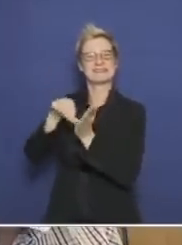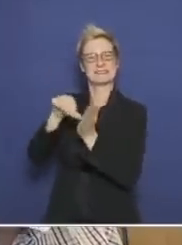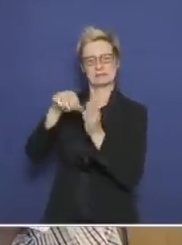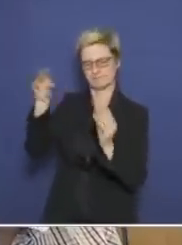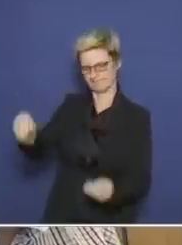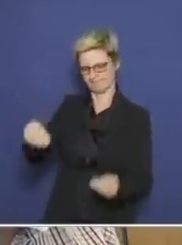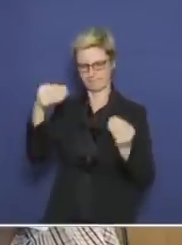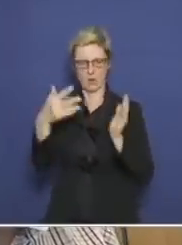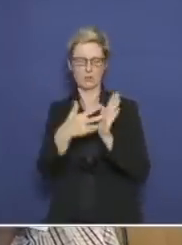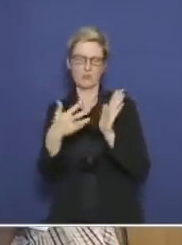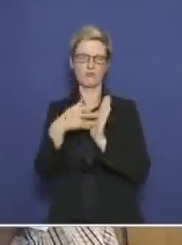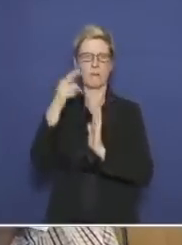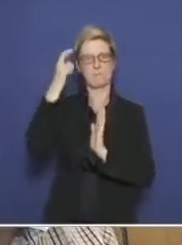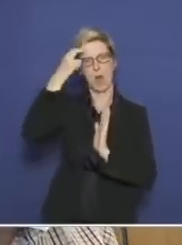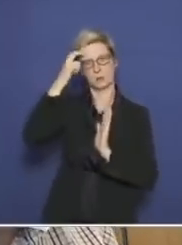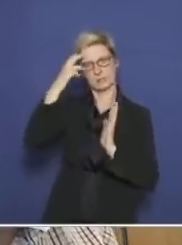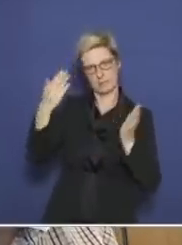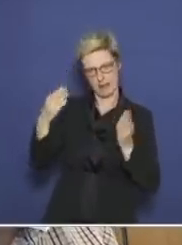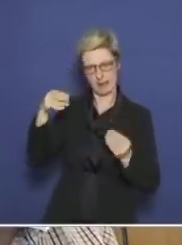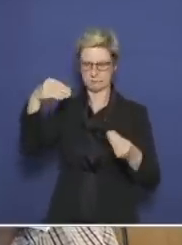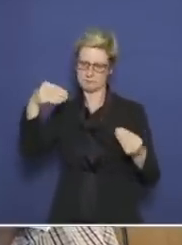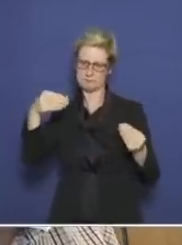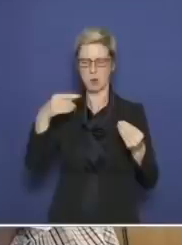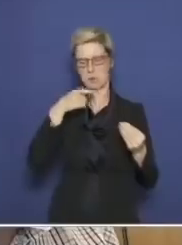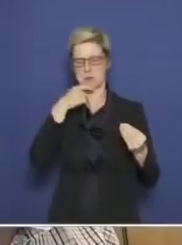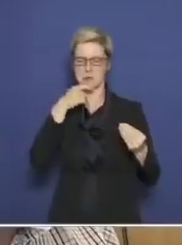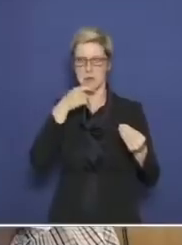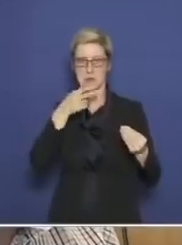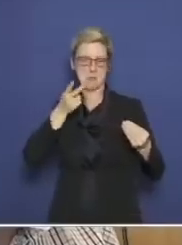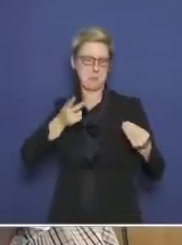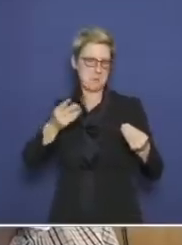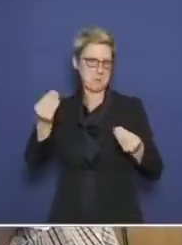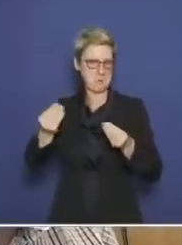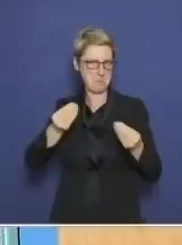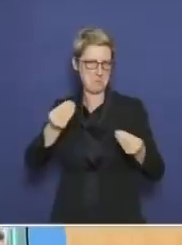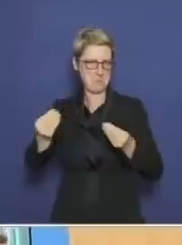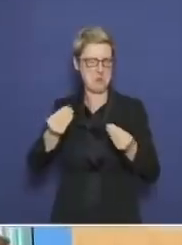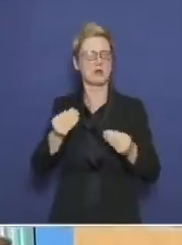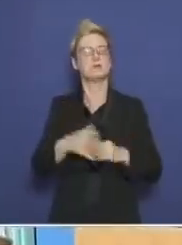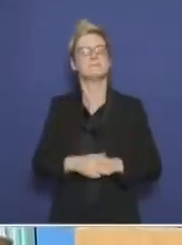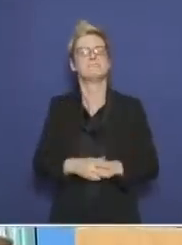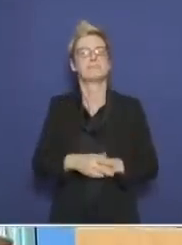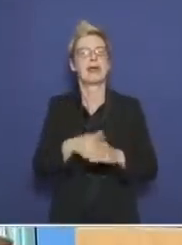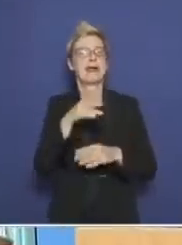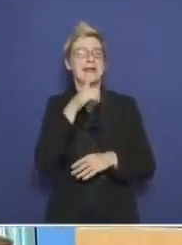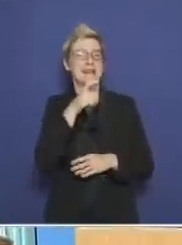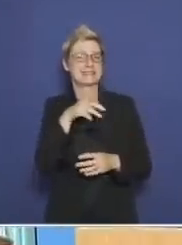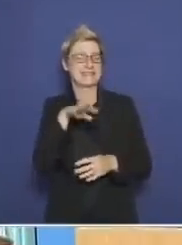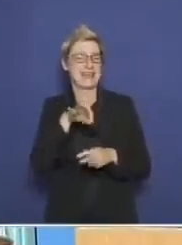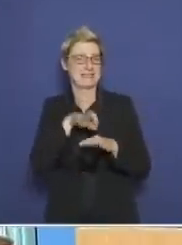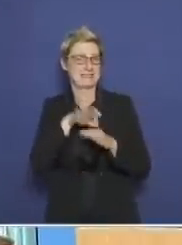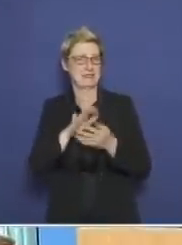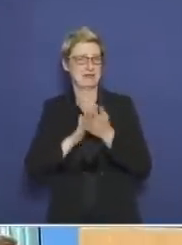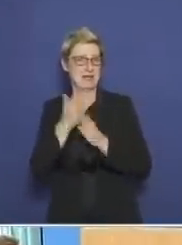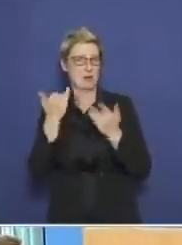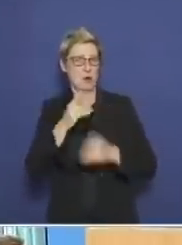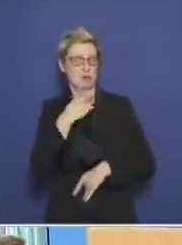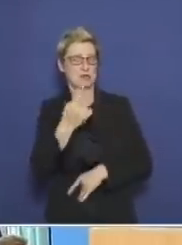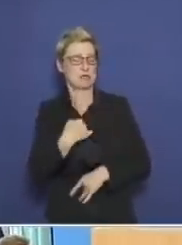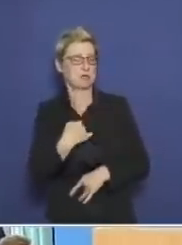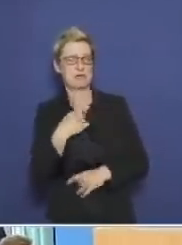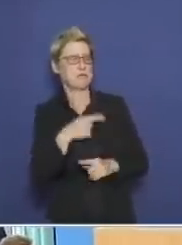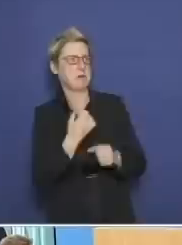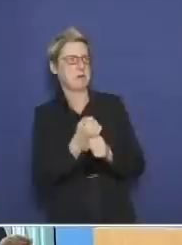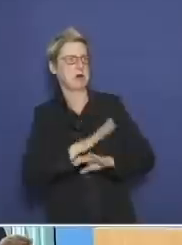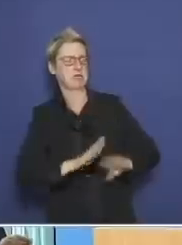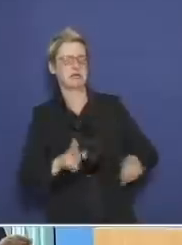Plausibilität, dass ich es noch herausbekomme. Die kassenärztliche Vereinigung hat heute gesagt, das machen Sie nicht. Was stimmt da nicht, wer lügt? Und das Zweite